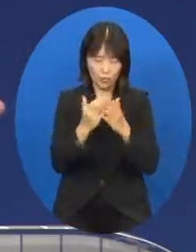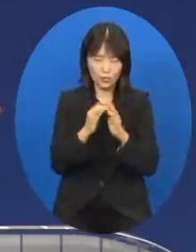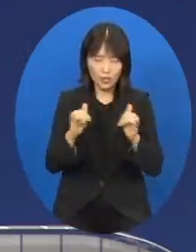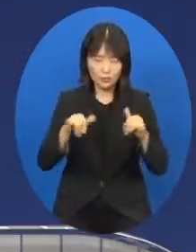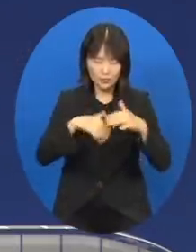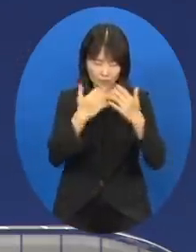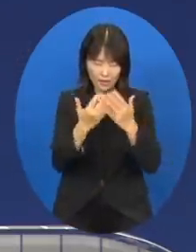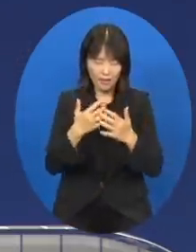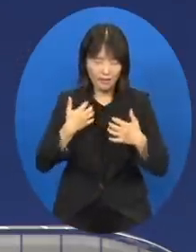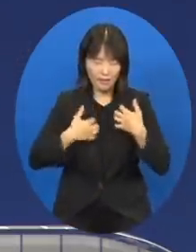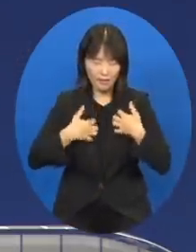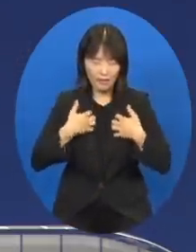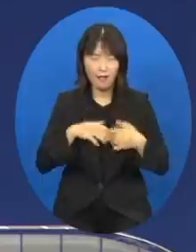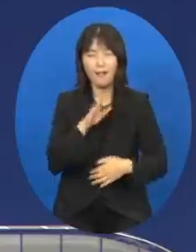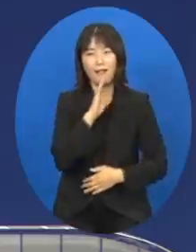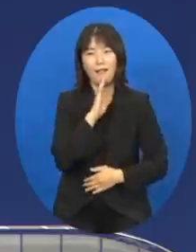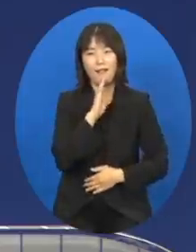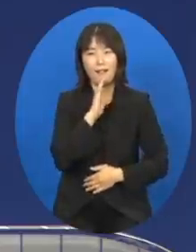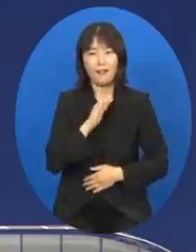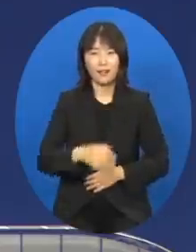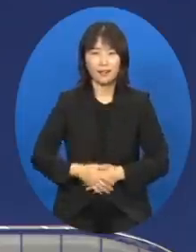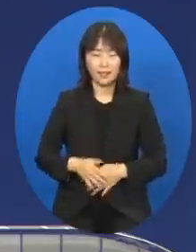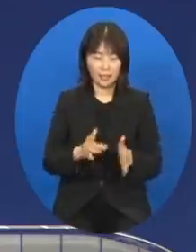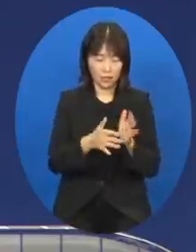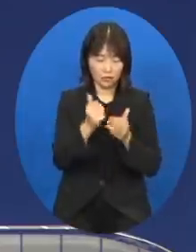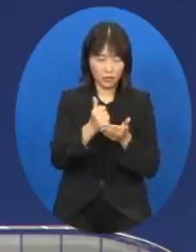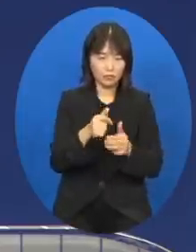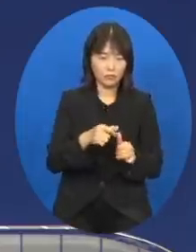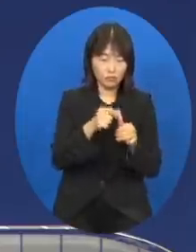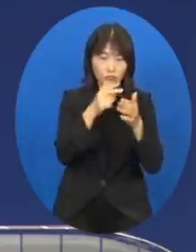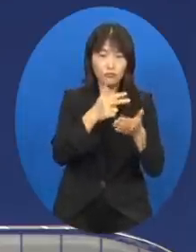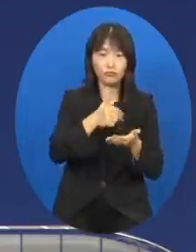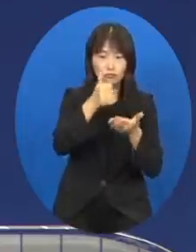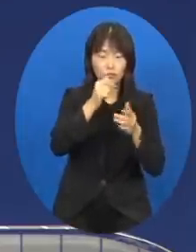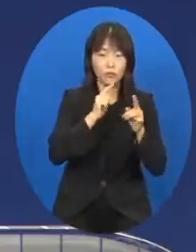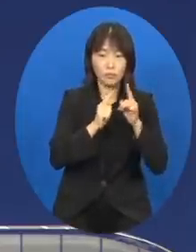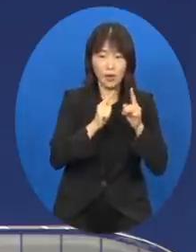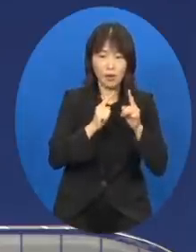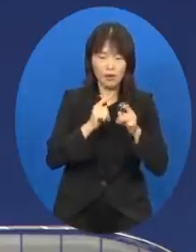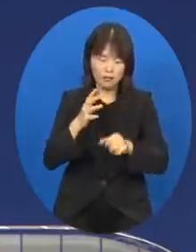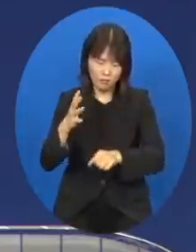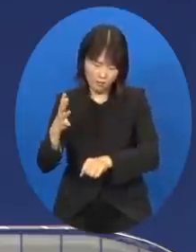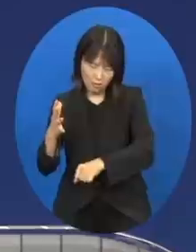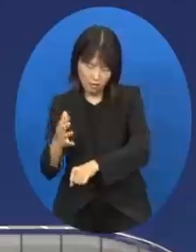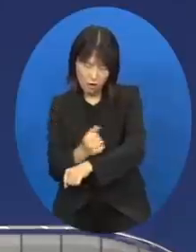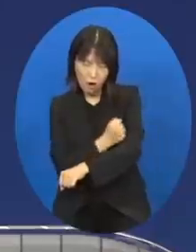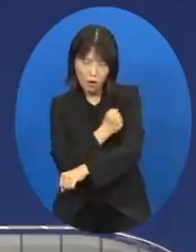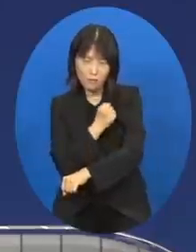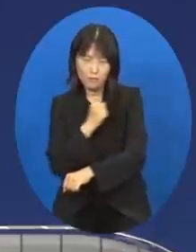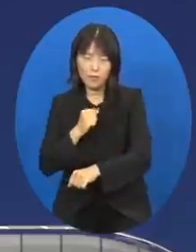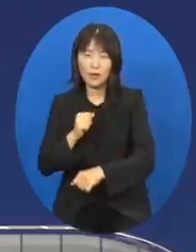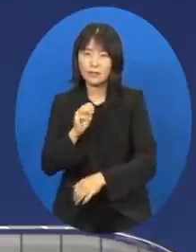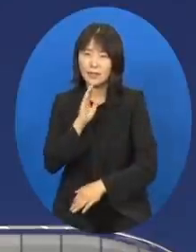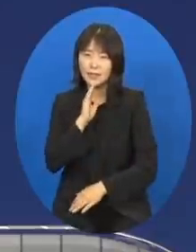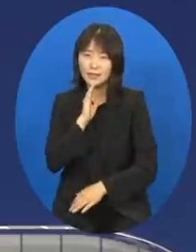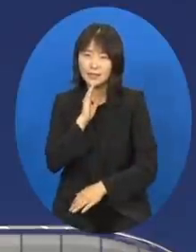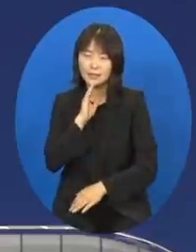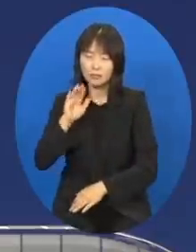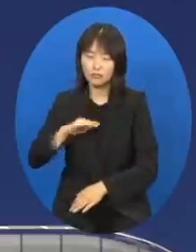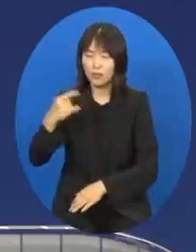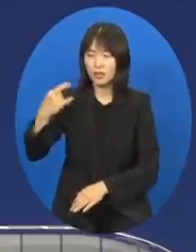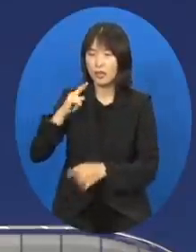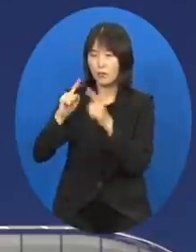다 기쁘다는 거죠. 예수님이 구주라는 말은 엄청난 사실을 우리에게 말씀하고